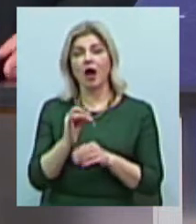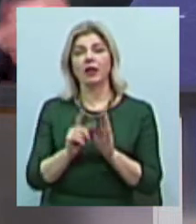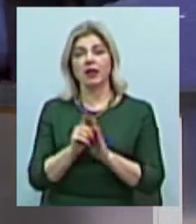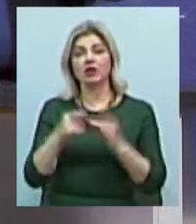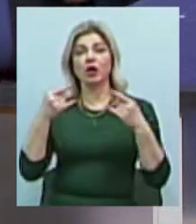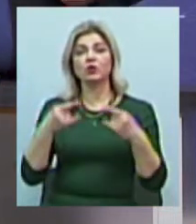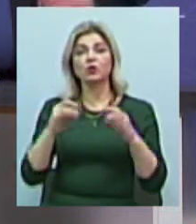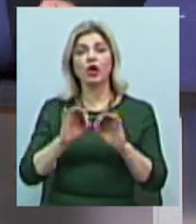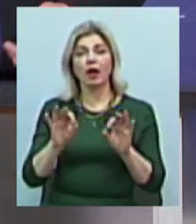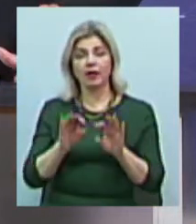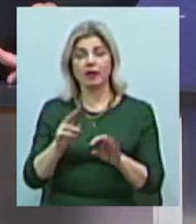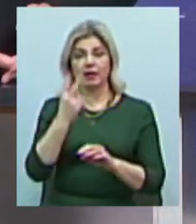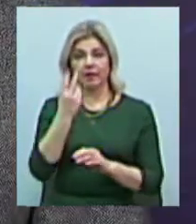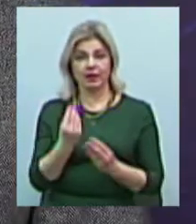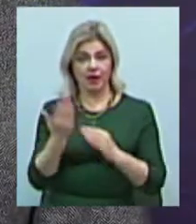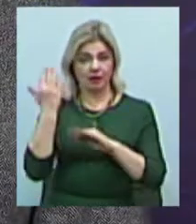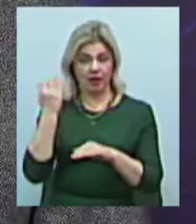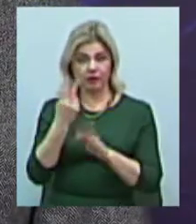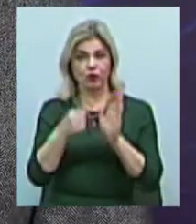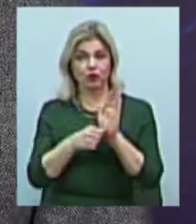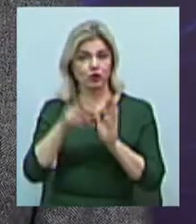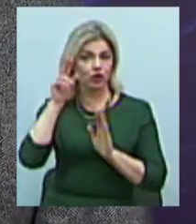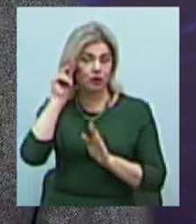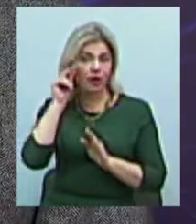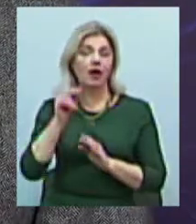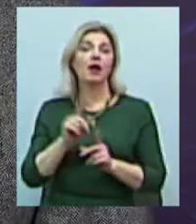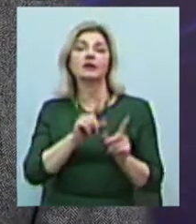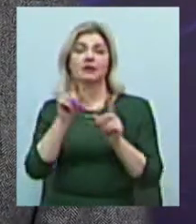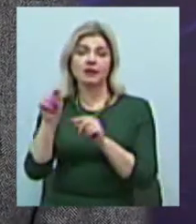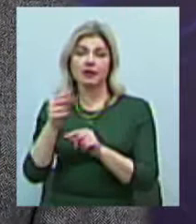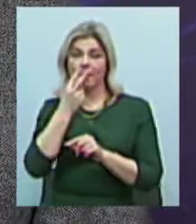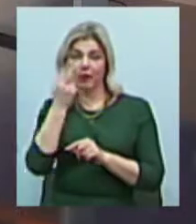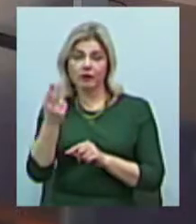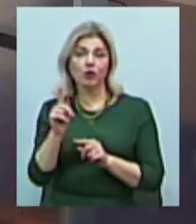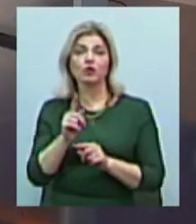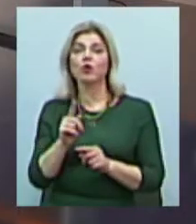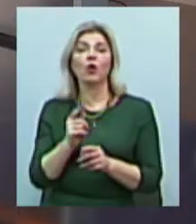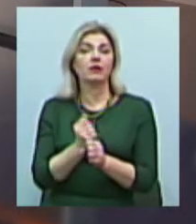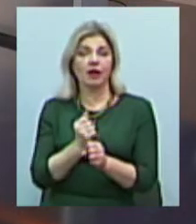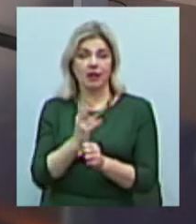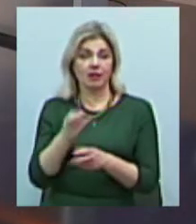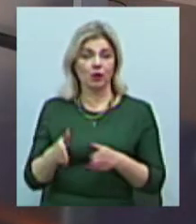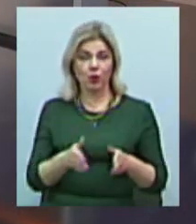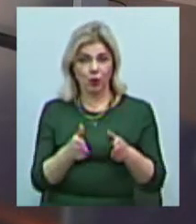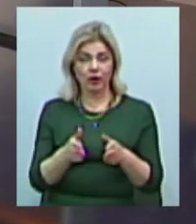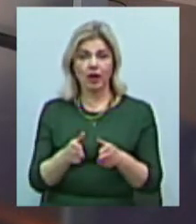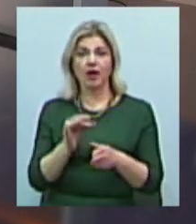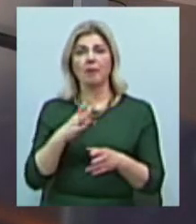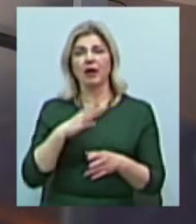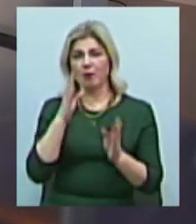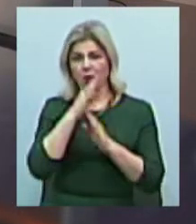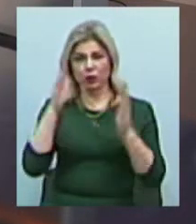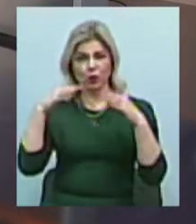Ми з вами два дні тому, 26 числа, з'їздили, подивилися, що відбувається на дорозі. Щоправда, дощ